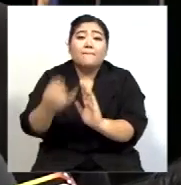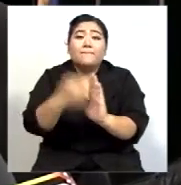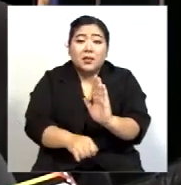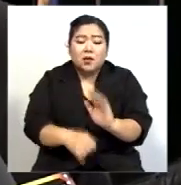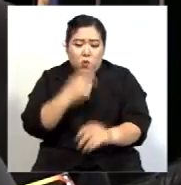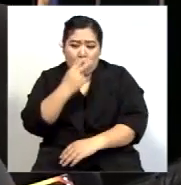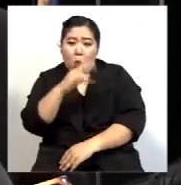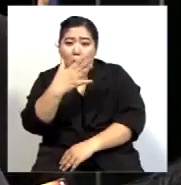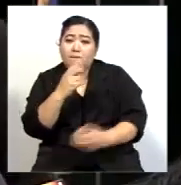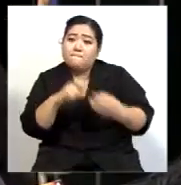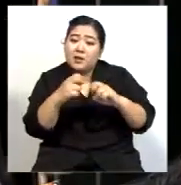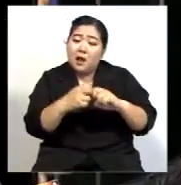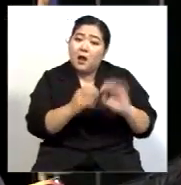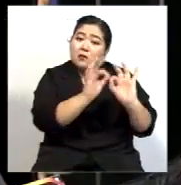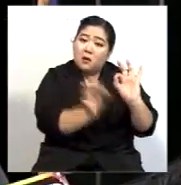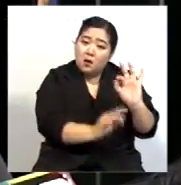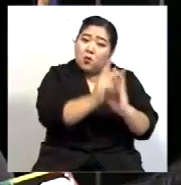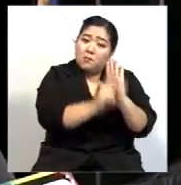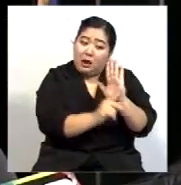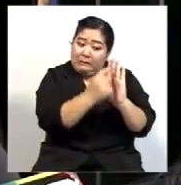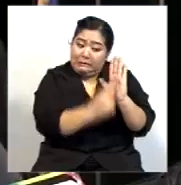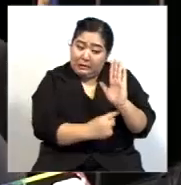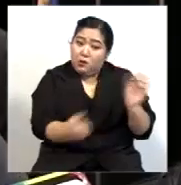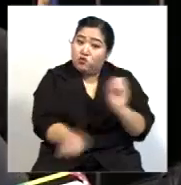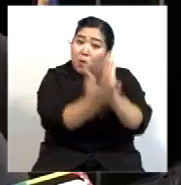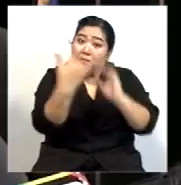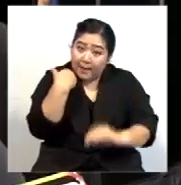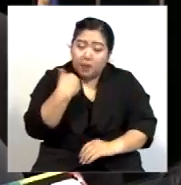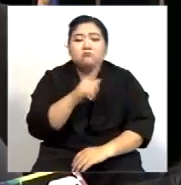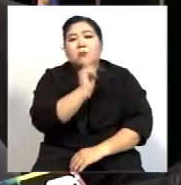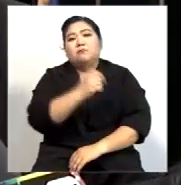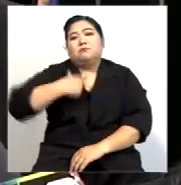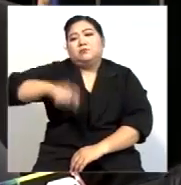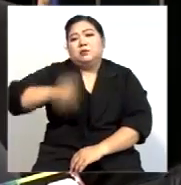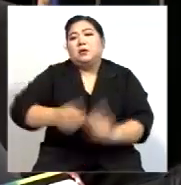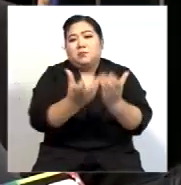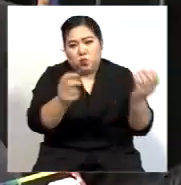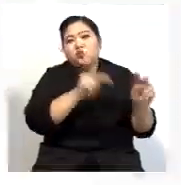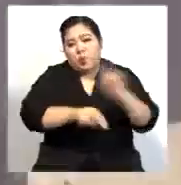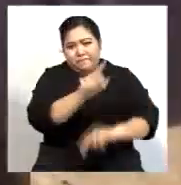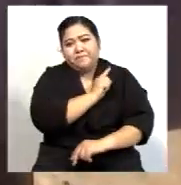กับเนื้อหาของกฎหมายหรือไม่นะฮะก็ค่อยๆว่ากันไปก็ต้องดูอย่างนี